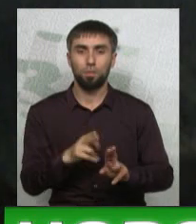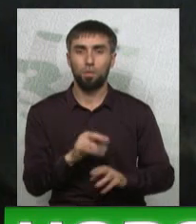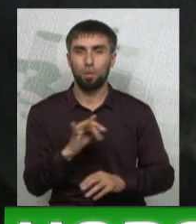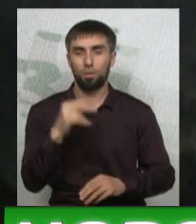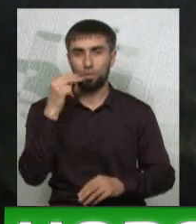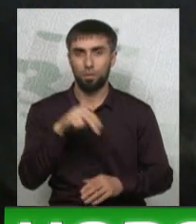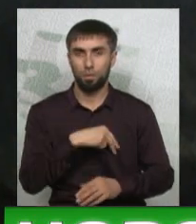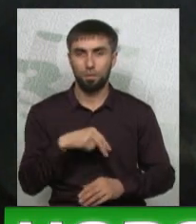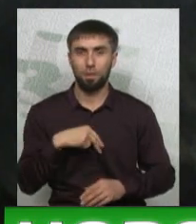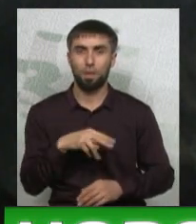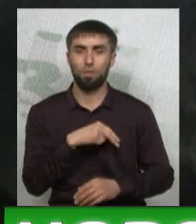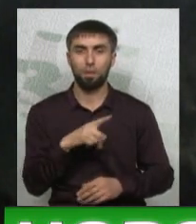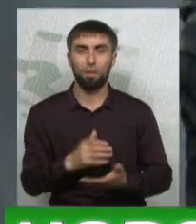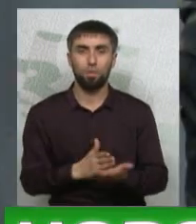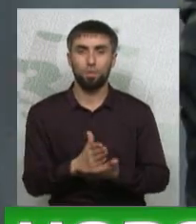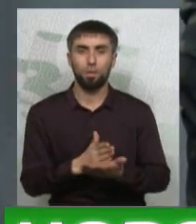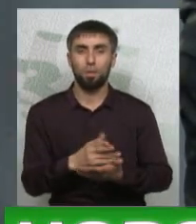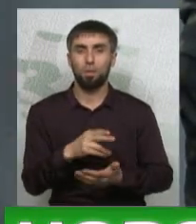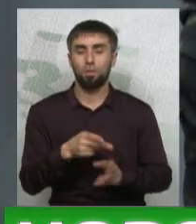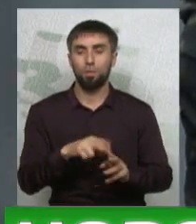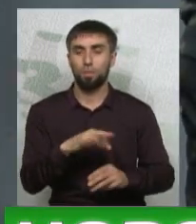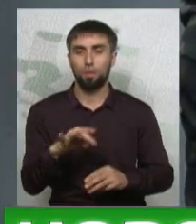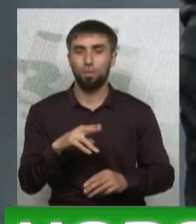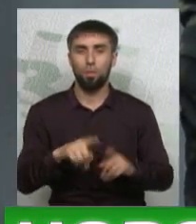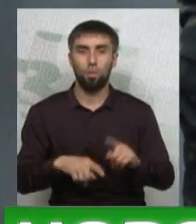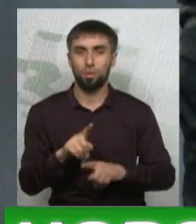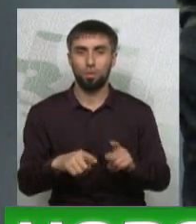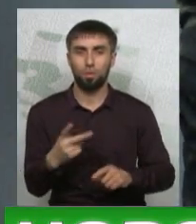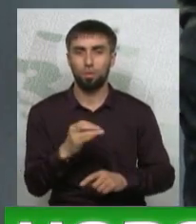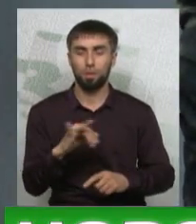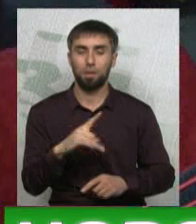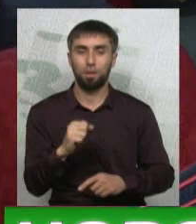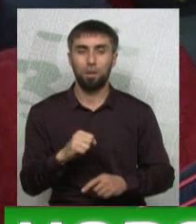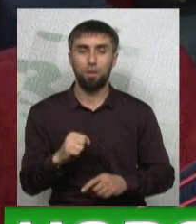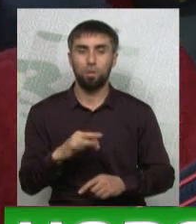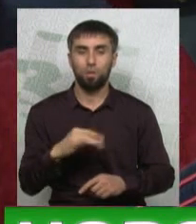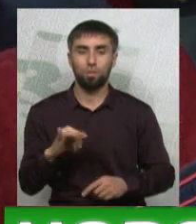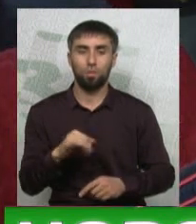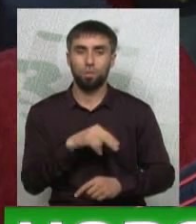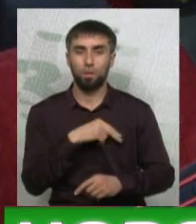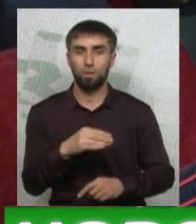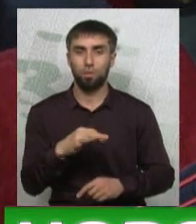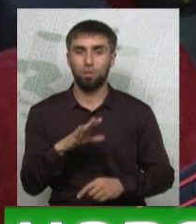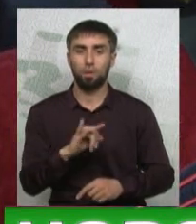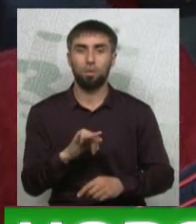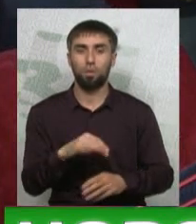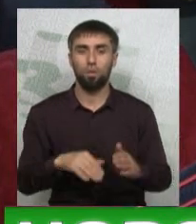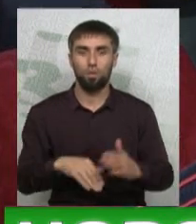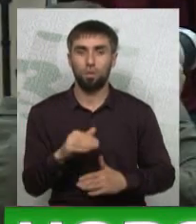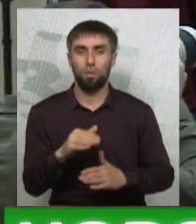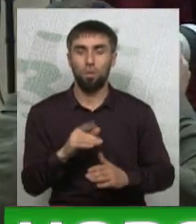орденов мужества, медали за заслуги перед Отечеством второй степени, за отвагу, медали Жукова и за отличие в